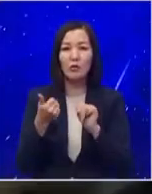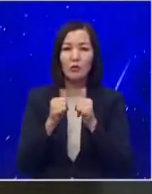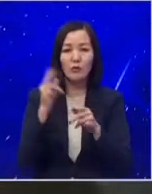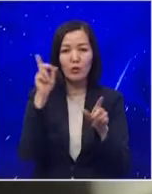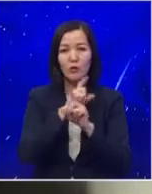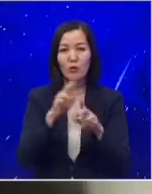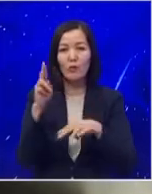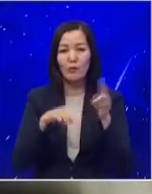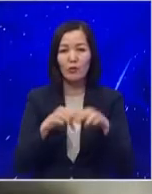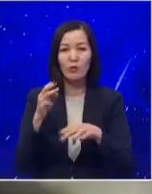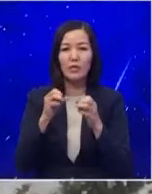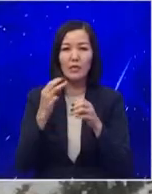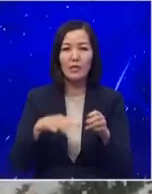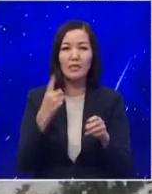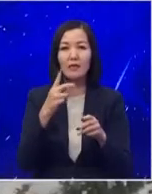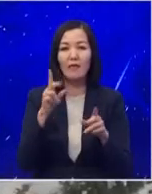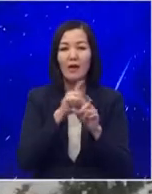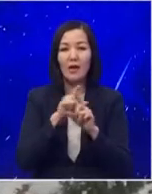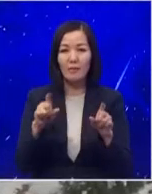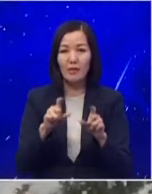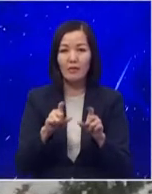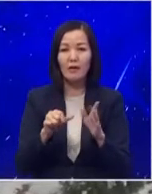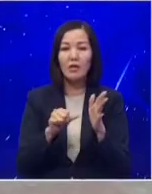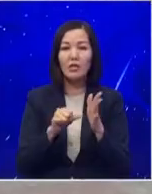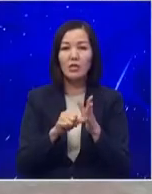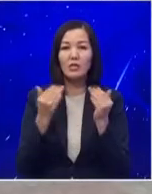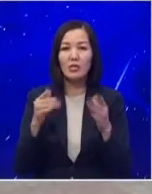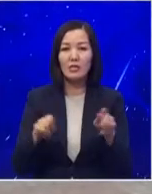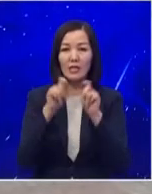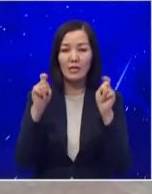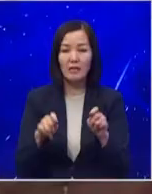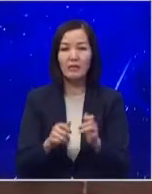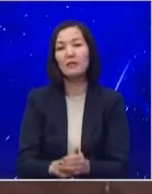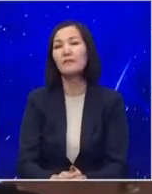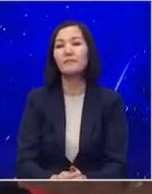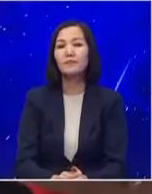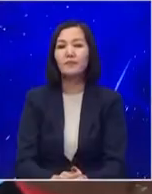будет построена сразу тридцать два объекта образования 6 уже ввели в эксплуатацию